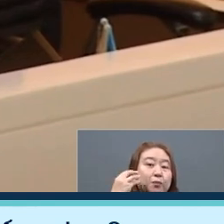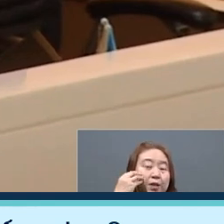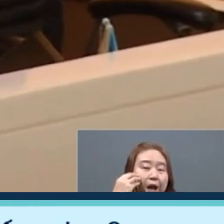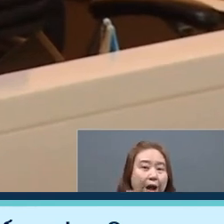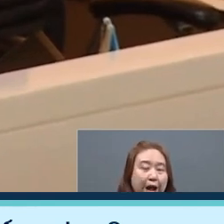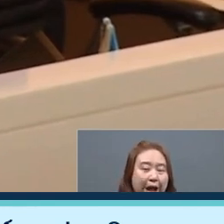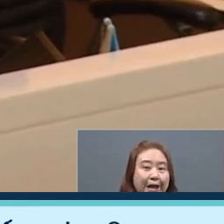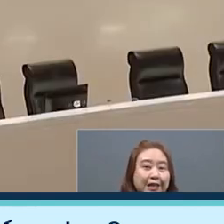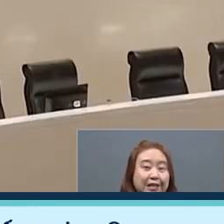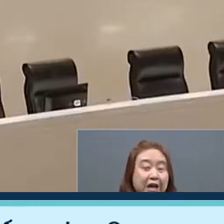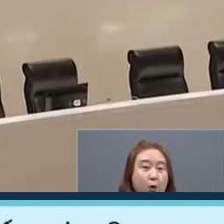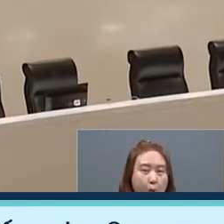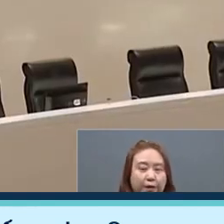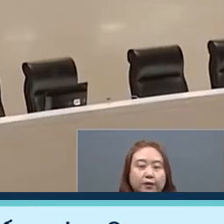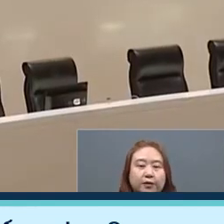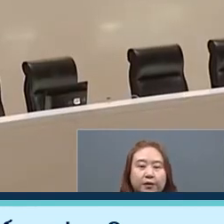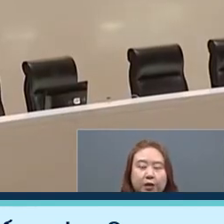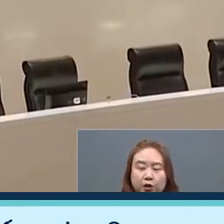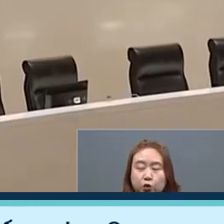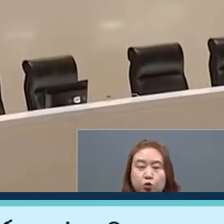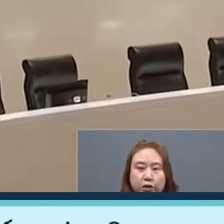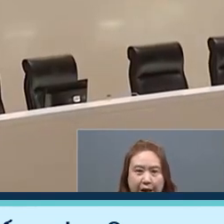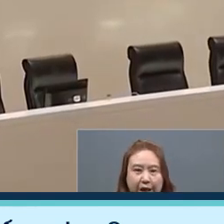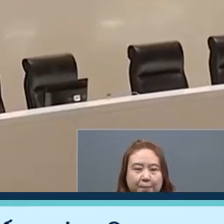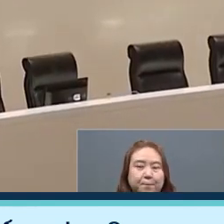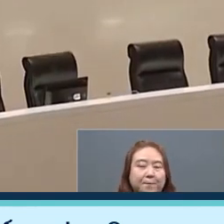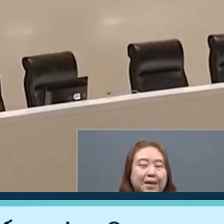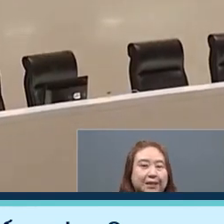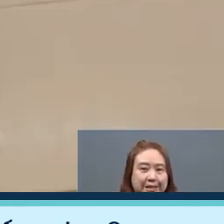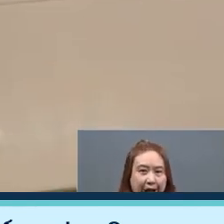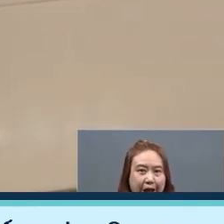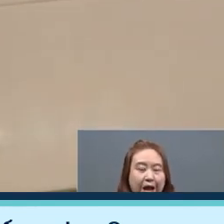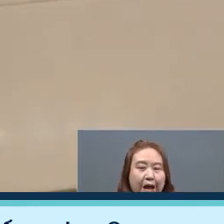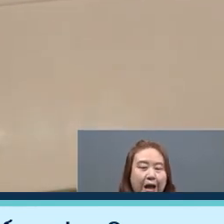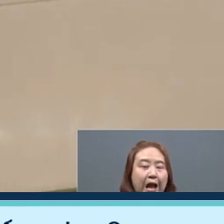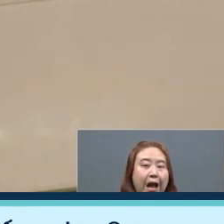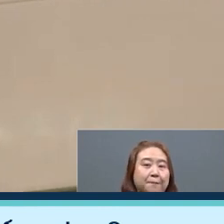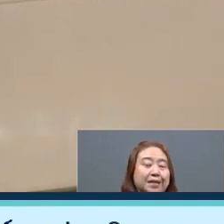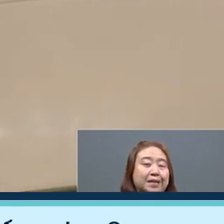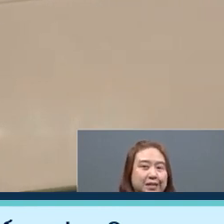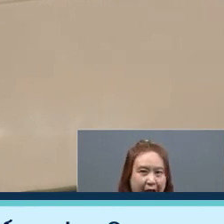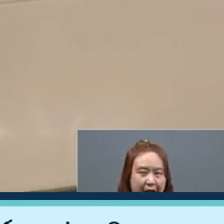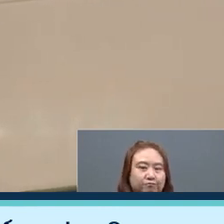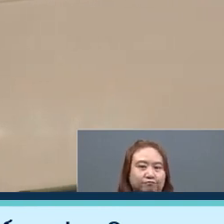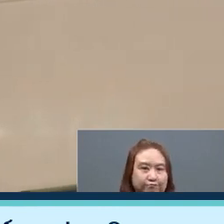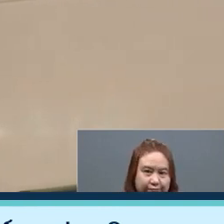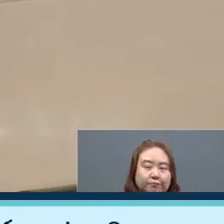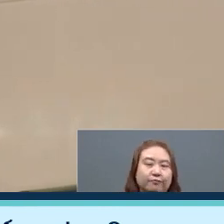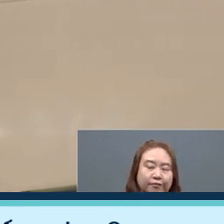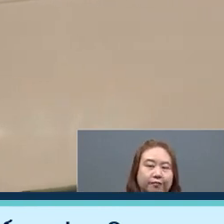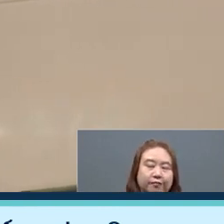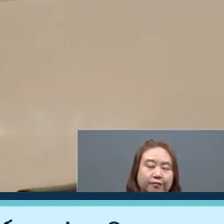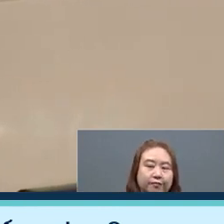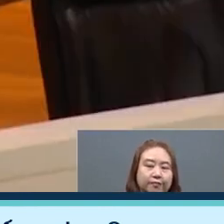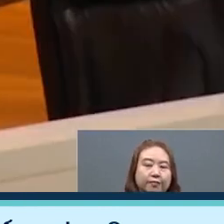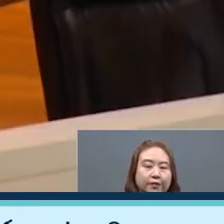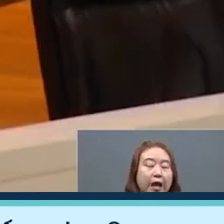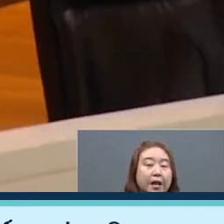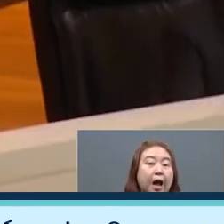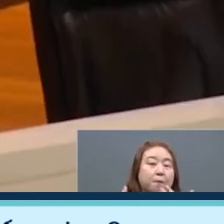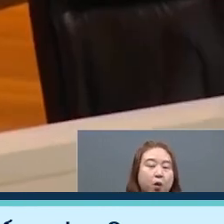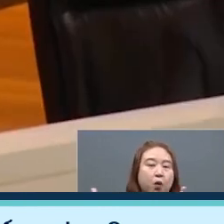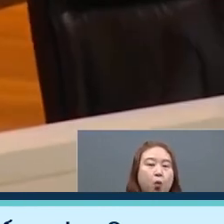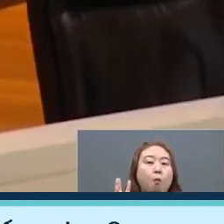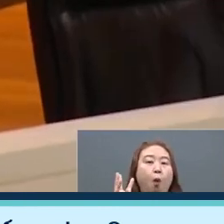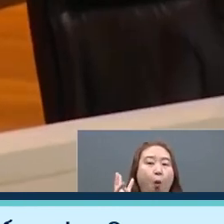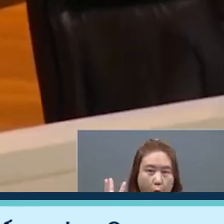ที่ผ่านมาประเทศไทยมีเม็ดเงินจากการลงทุนกว่า 400 ล้านบาทรวมถึงปี 2567 ด้วยเช่นกัน